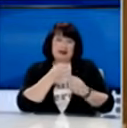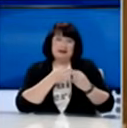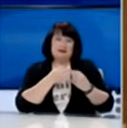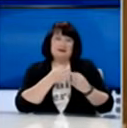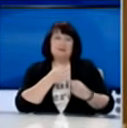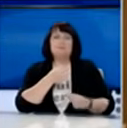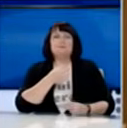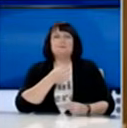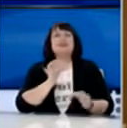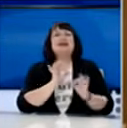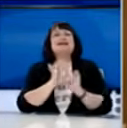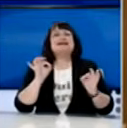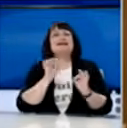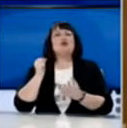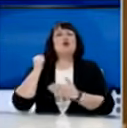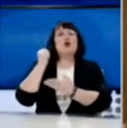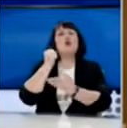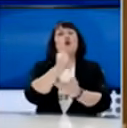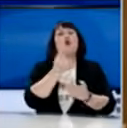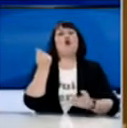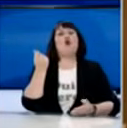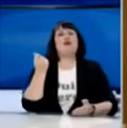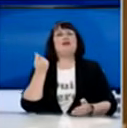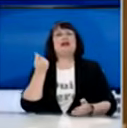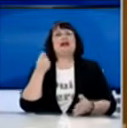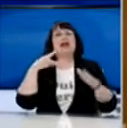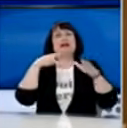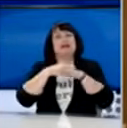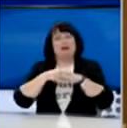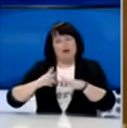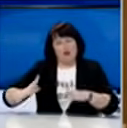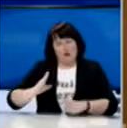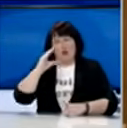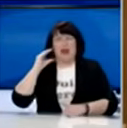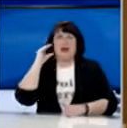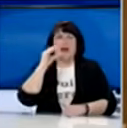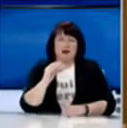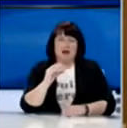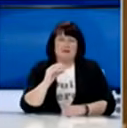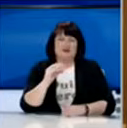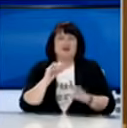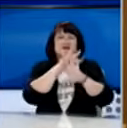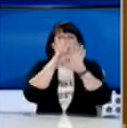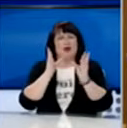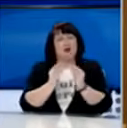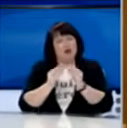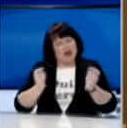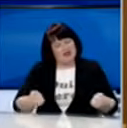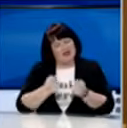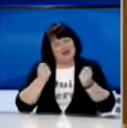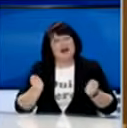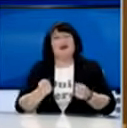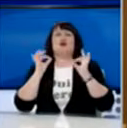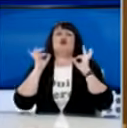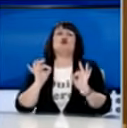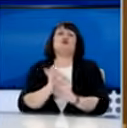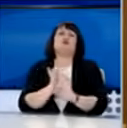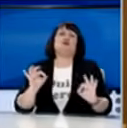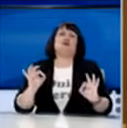έχετε εξασφαλίσει κονδύλια από το Ταμείο Ανάκαμψης και όλα θα γίνουν